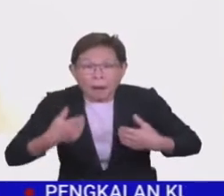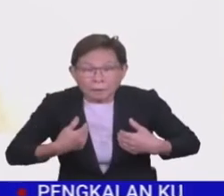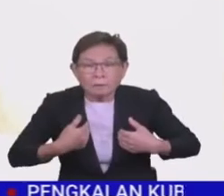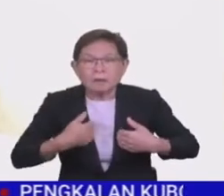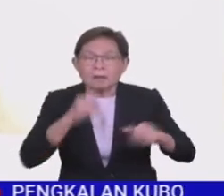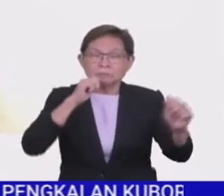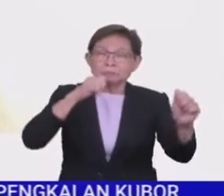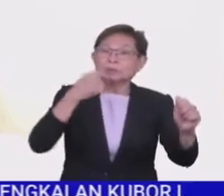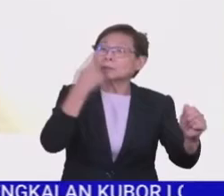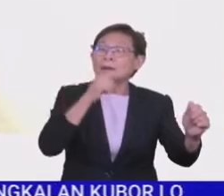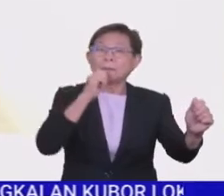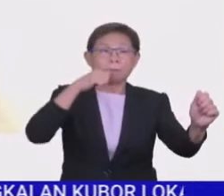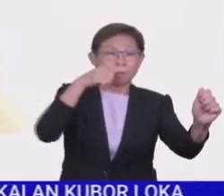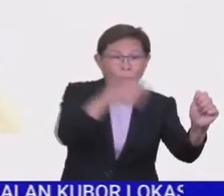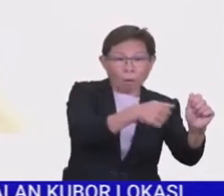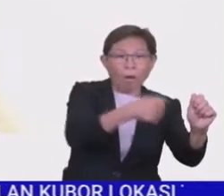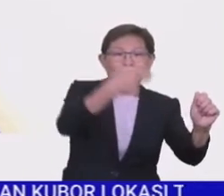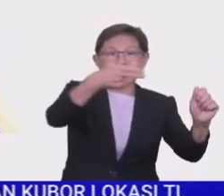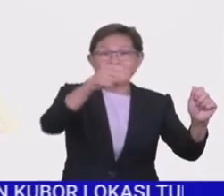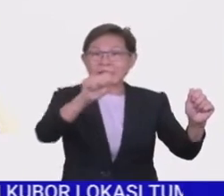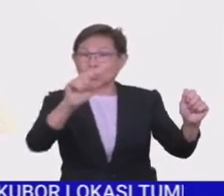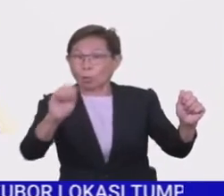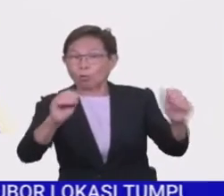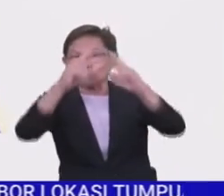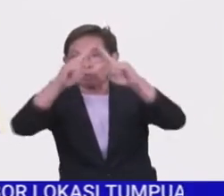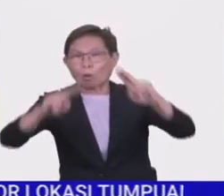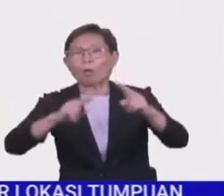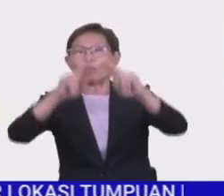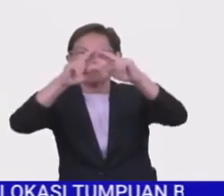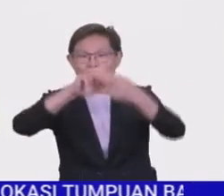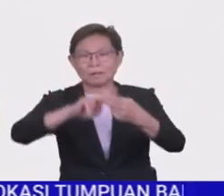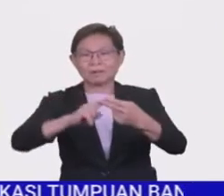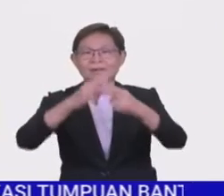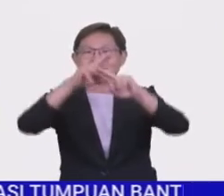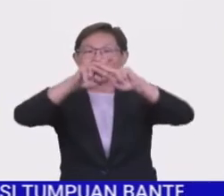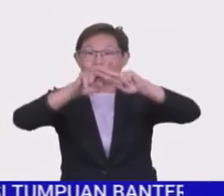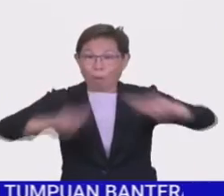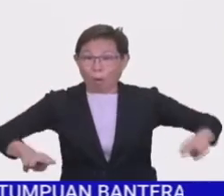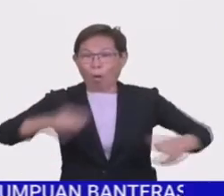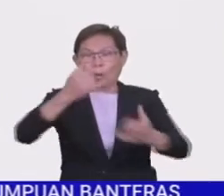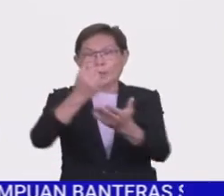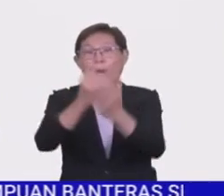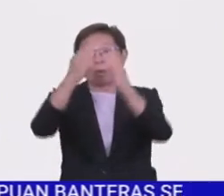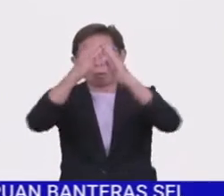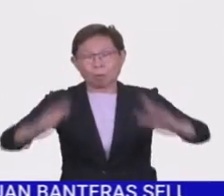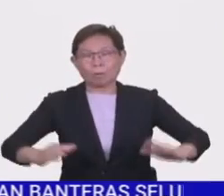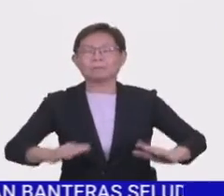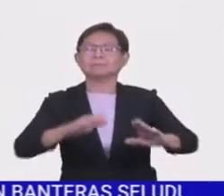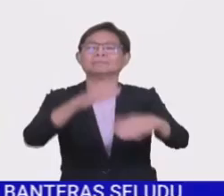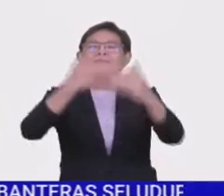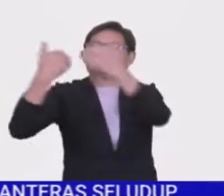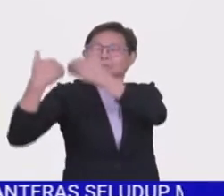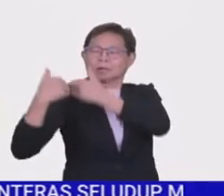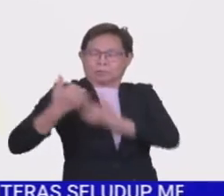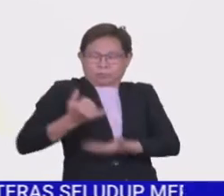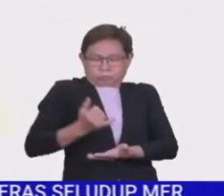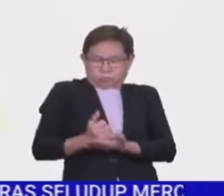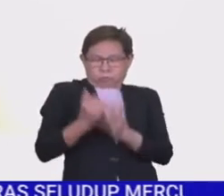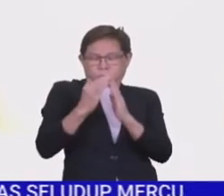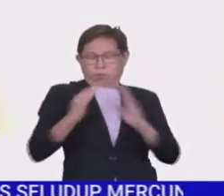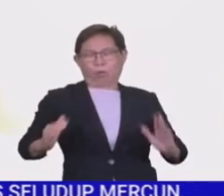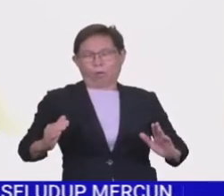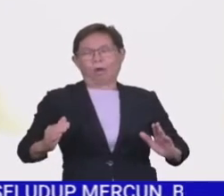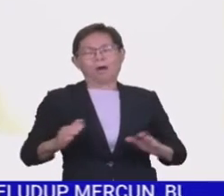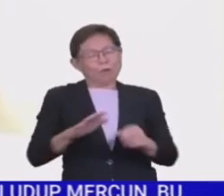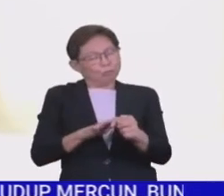diarahkan melakukan HSO perlu dengan rasa tanggungjawabnya duduk di rumah dan selesaikan